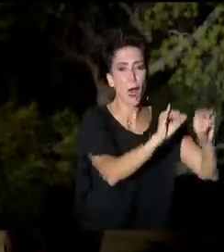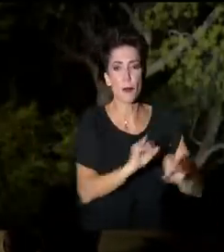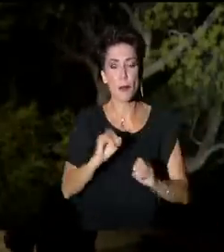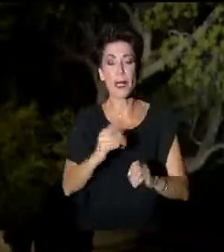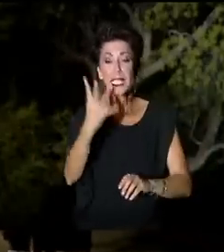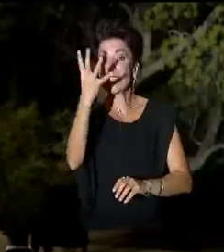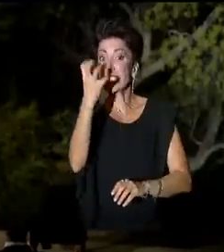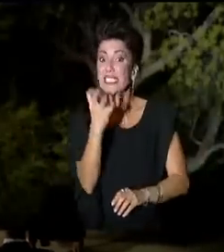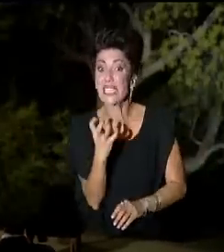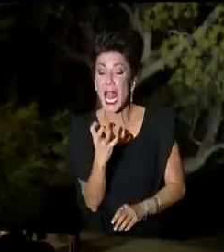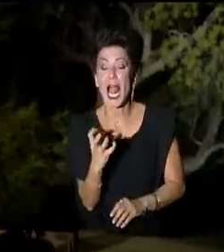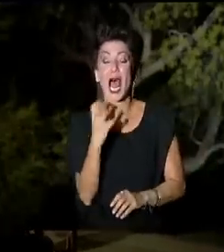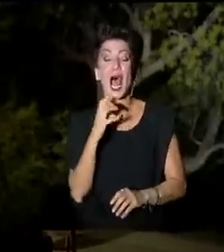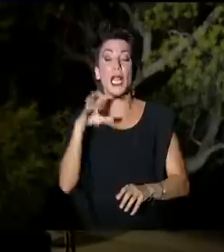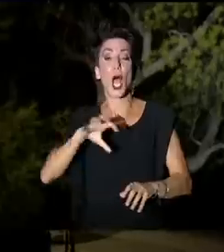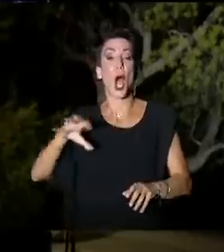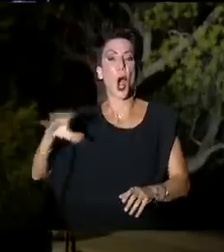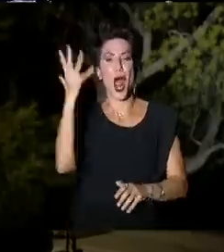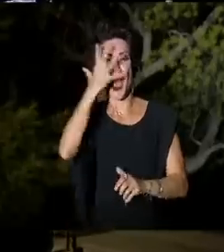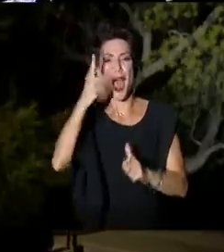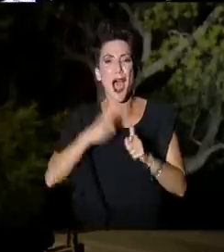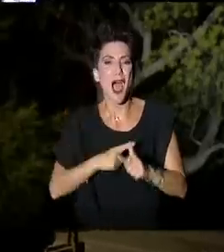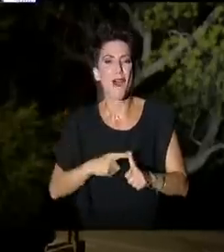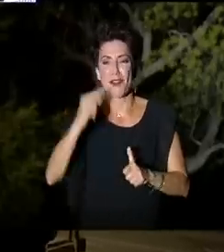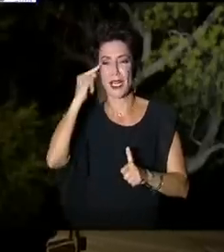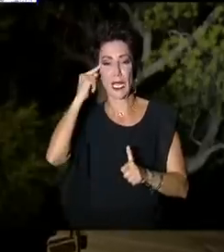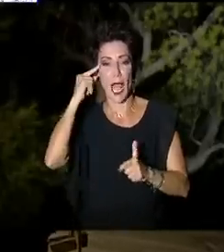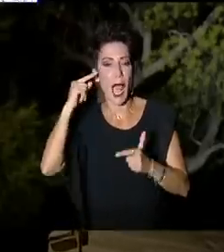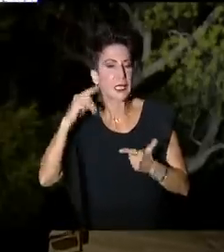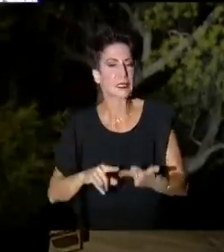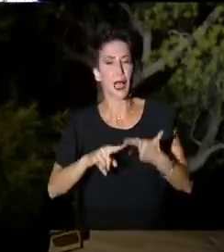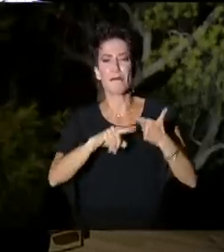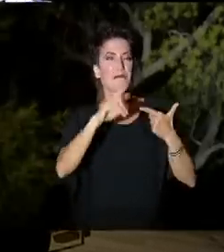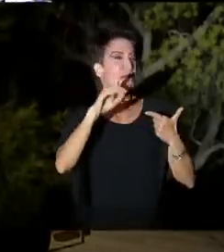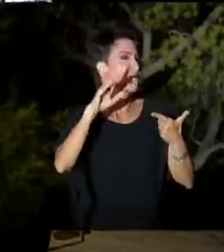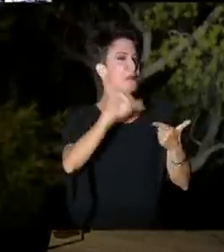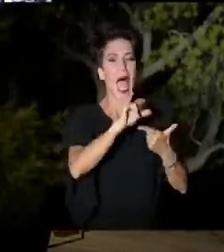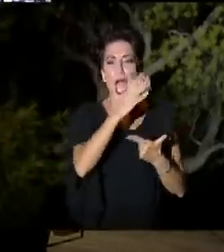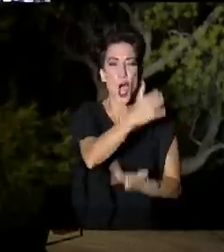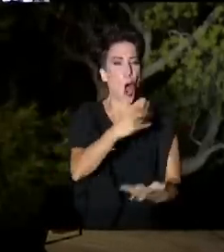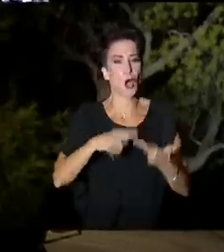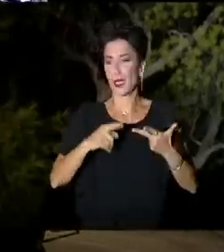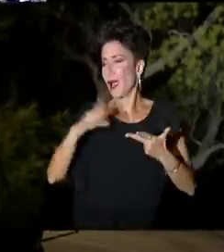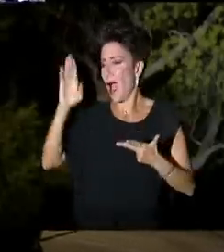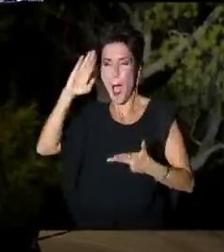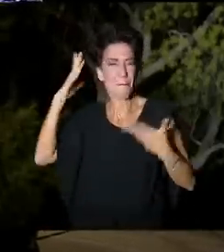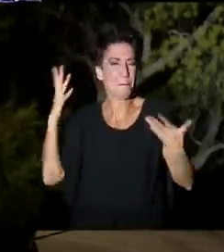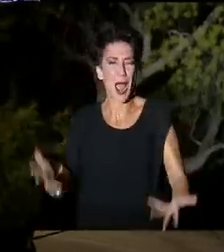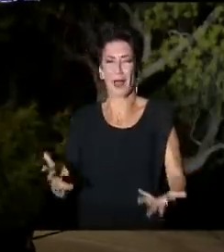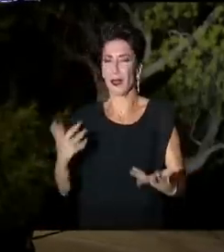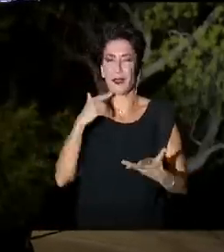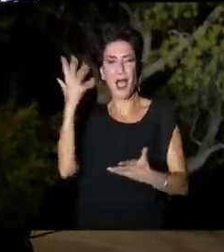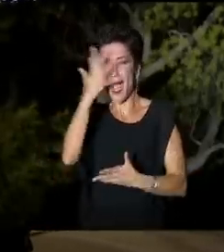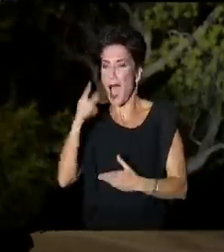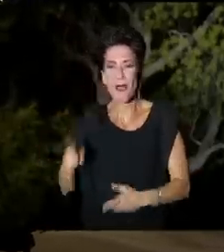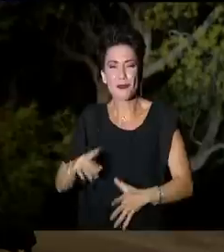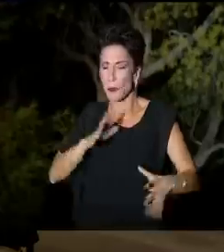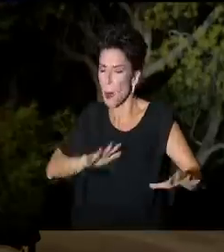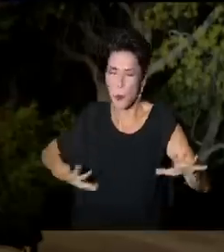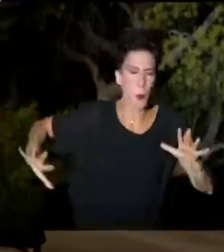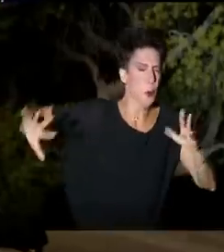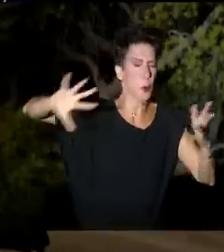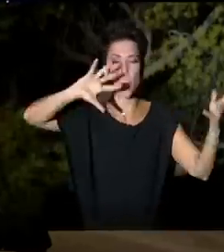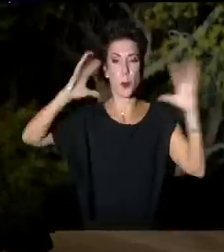Ευρώπη, Αμερική, Αφρική, Αυστραλία και Ασία, όπου διδάσκεται ο ελληνικός πολιτισμός ως επιστημονικό